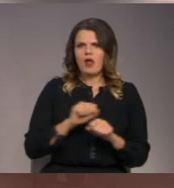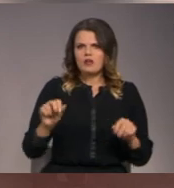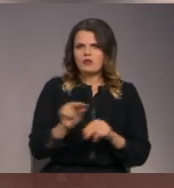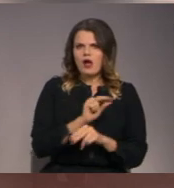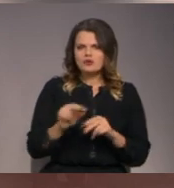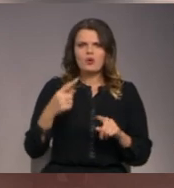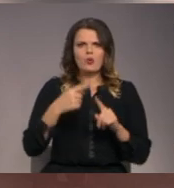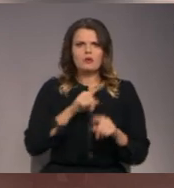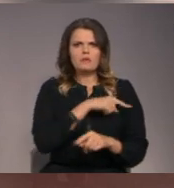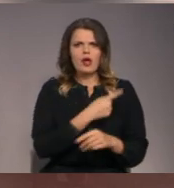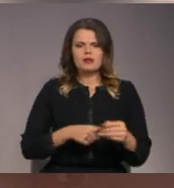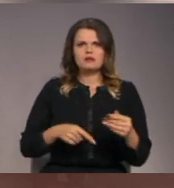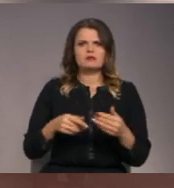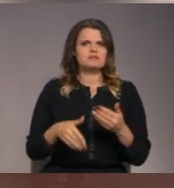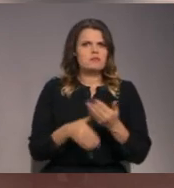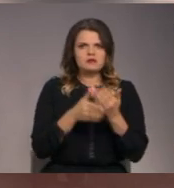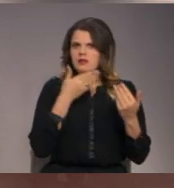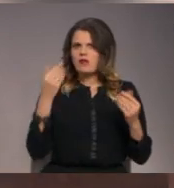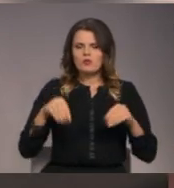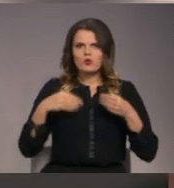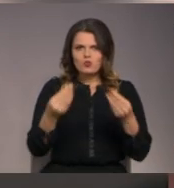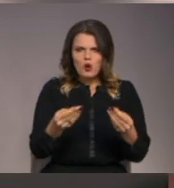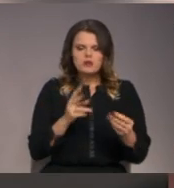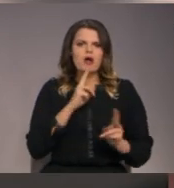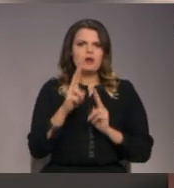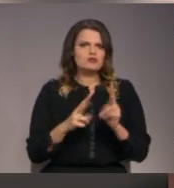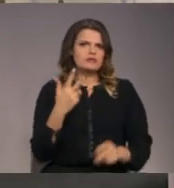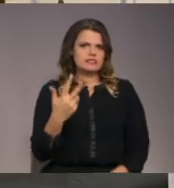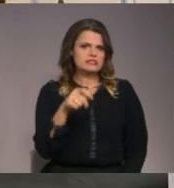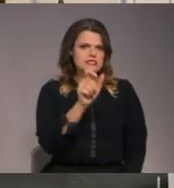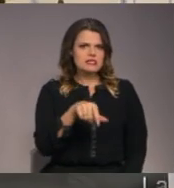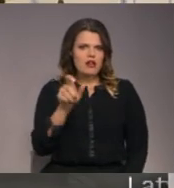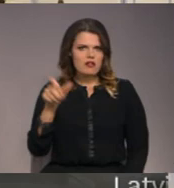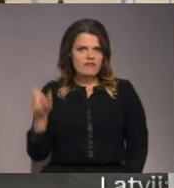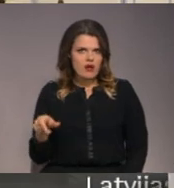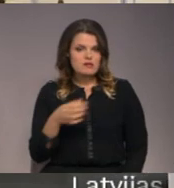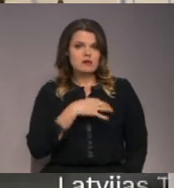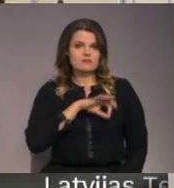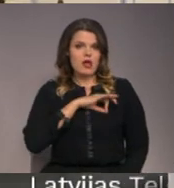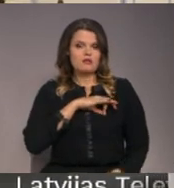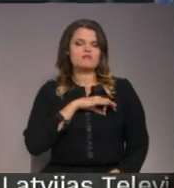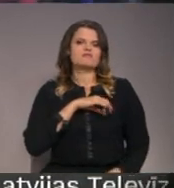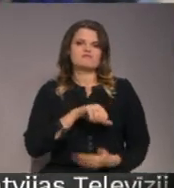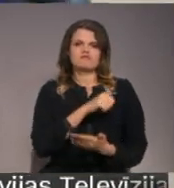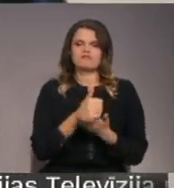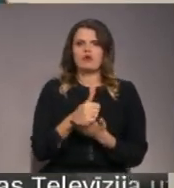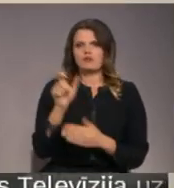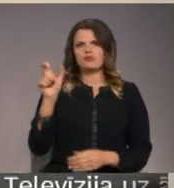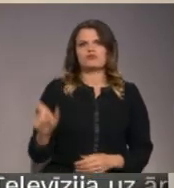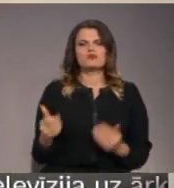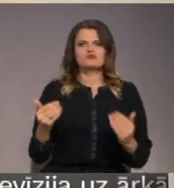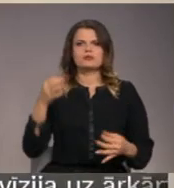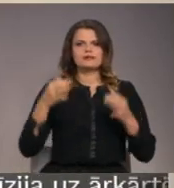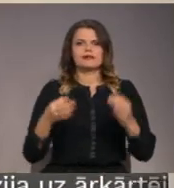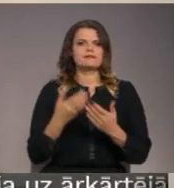ārstēšanu un medicīniskās palīdzības liekšanu apsūdzētas trīs personas. Ģenerālprokurors Ēriks Kalmēris šodien iesniedzis tiesā